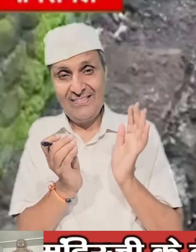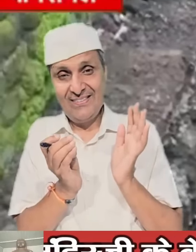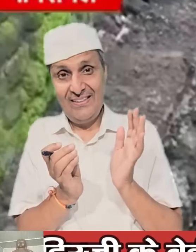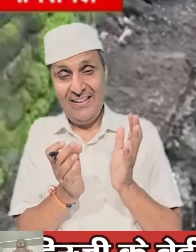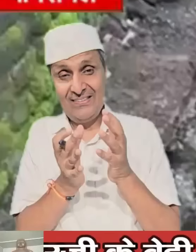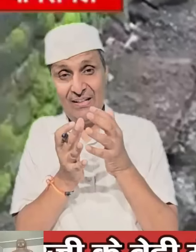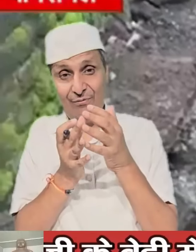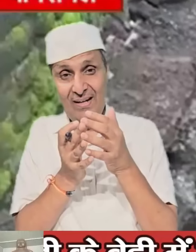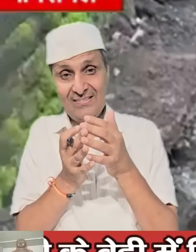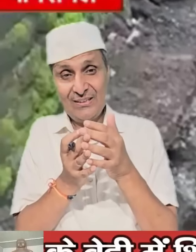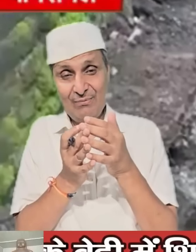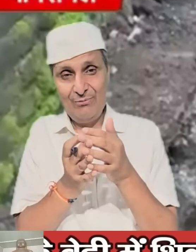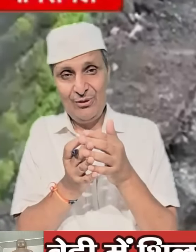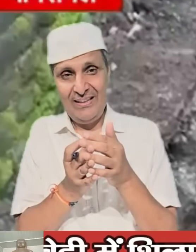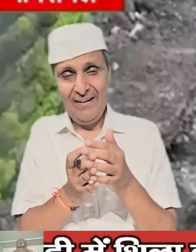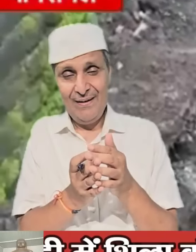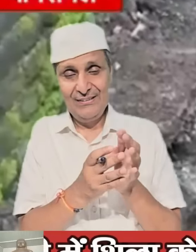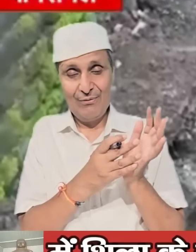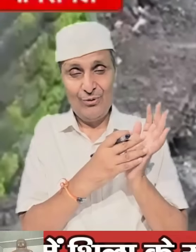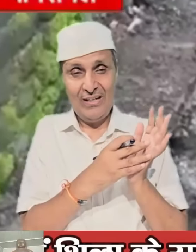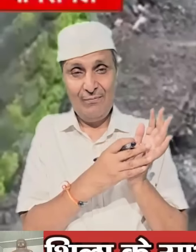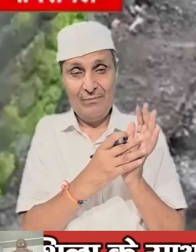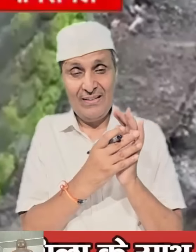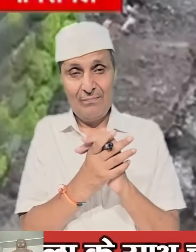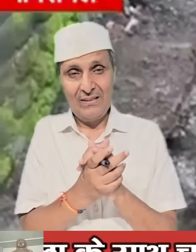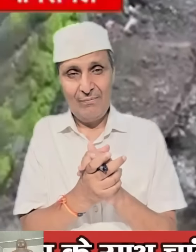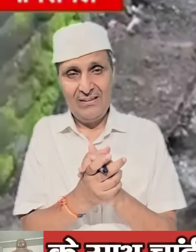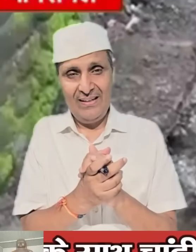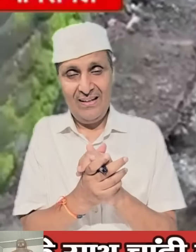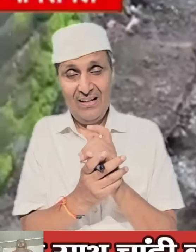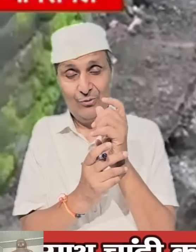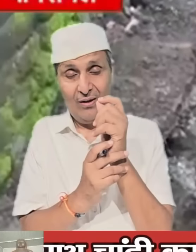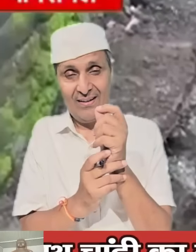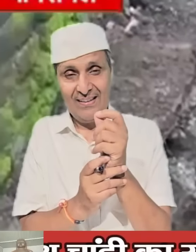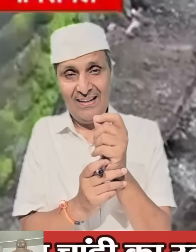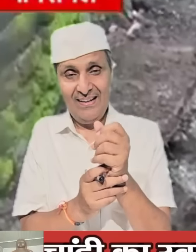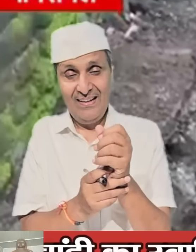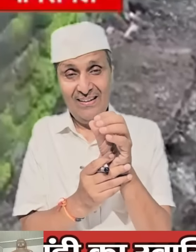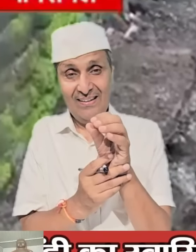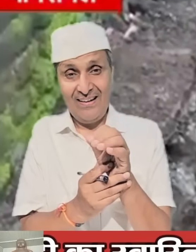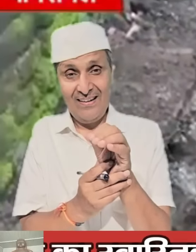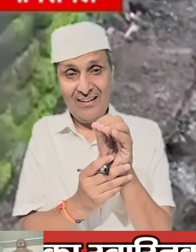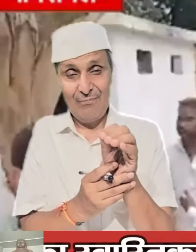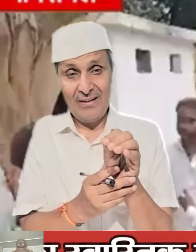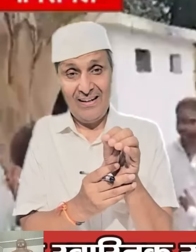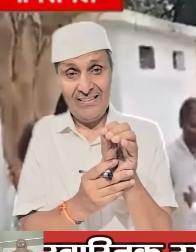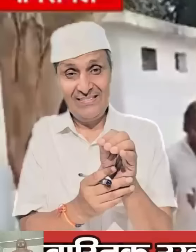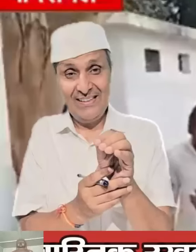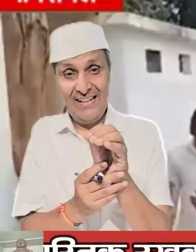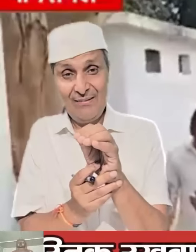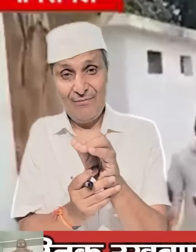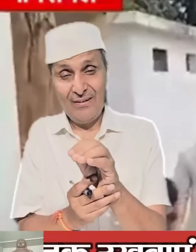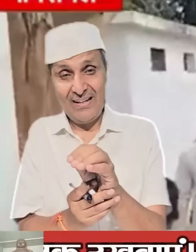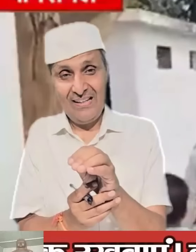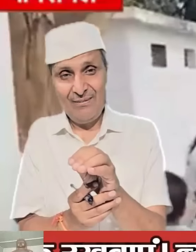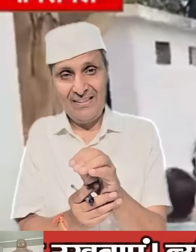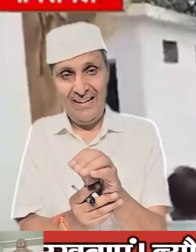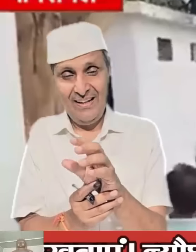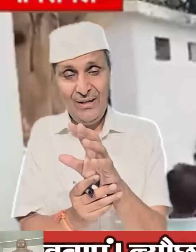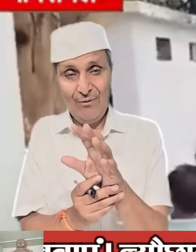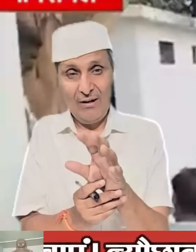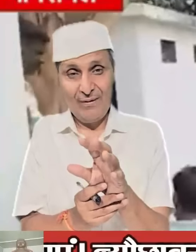हमारी संस्कृति, कितनी विरासत मजबूत थी। जब खुदाई में जब ऐसी प्रतियां मिलती हैं तो लगता है कि कहां कहां पर आज जैन घर